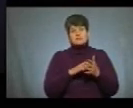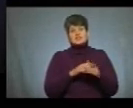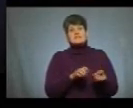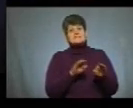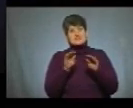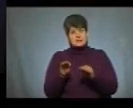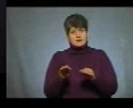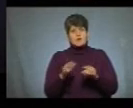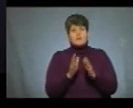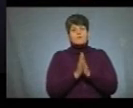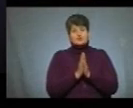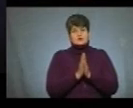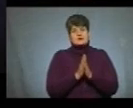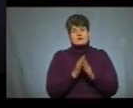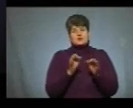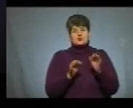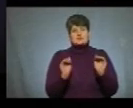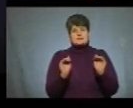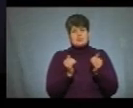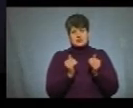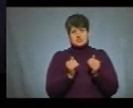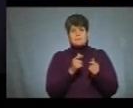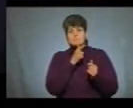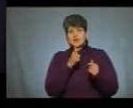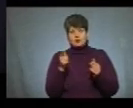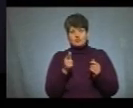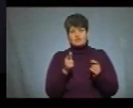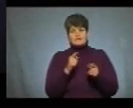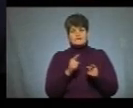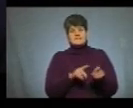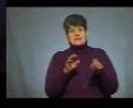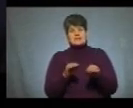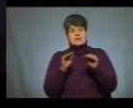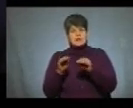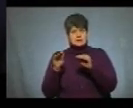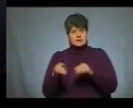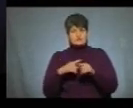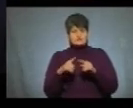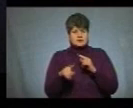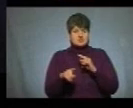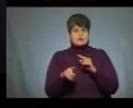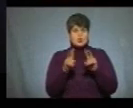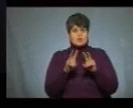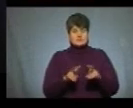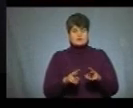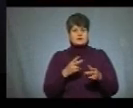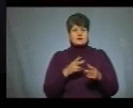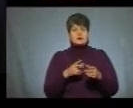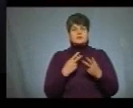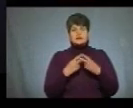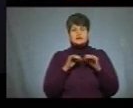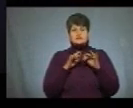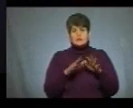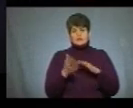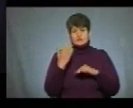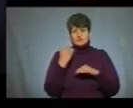я просив суд хоча б зменшити період відкладення для того, щоб пришвидшити об'єктивний розгляд кримінального провадження. Наприклад, на минуле судове засідання з'явилось